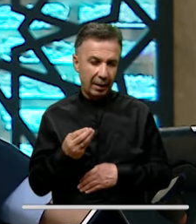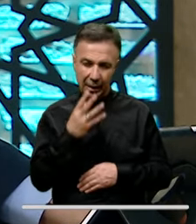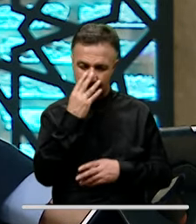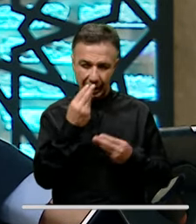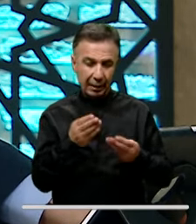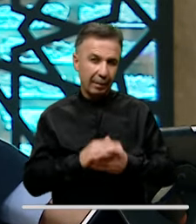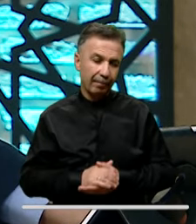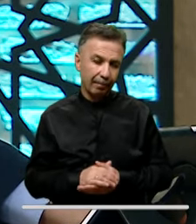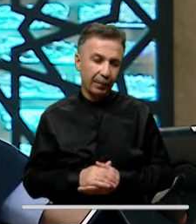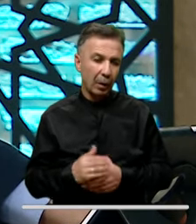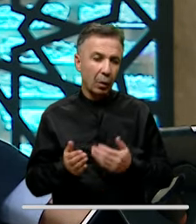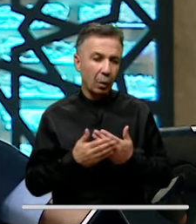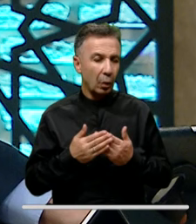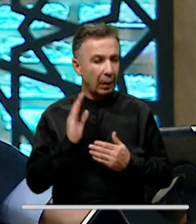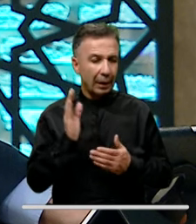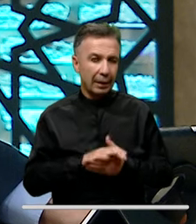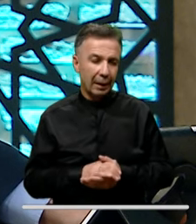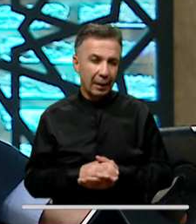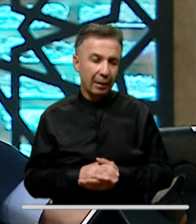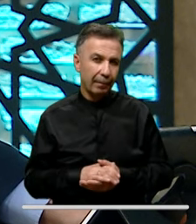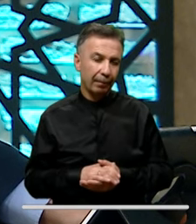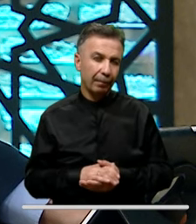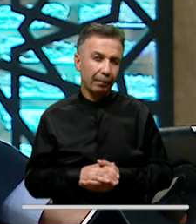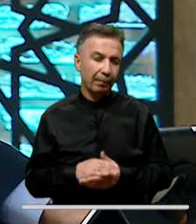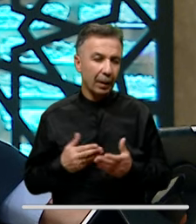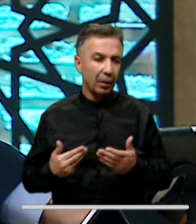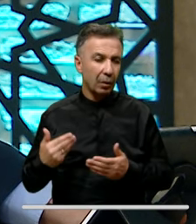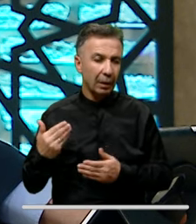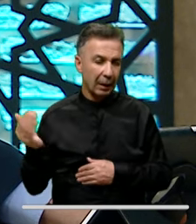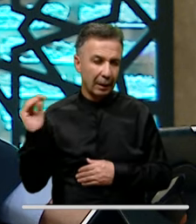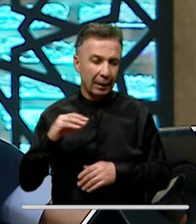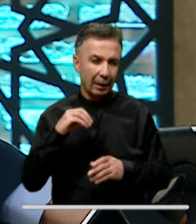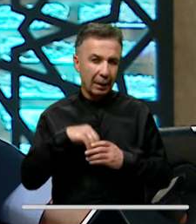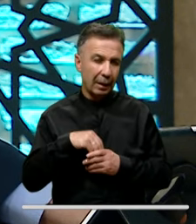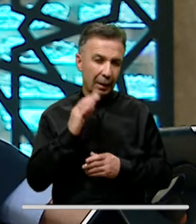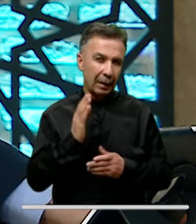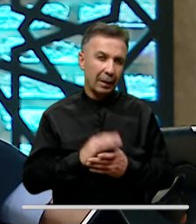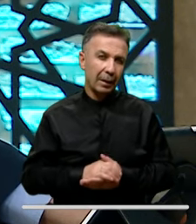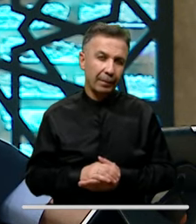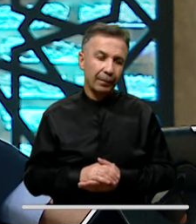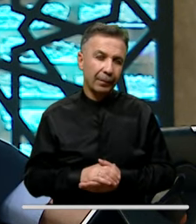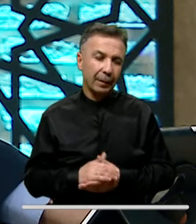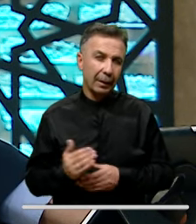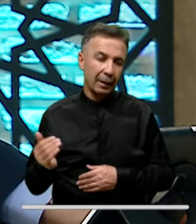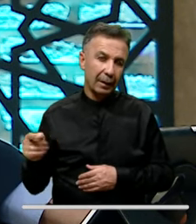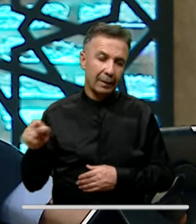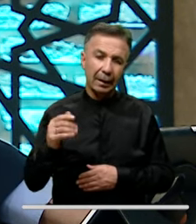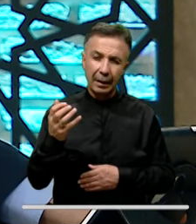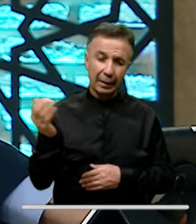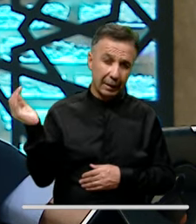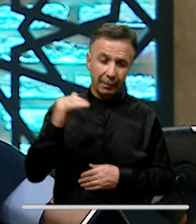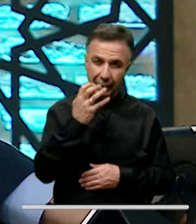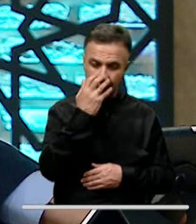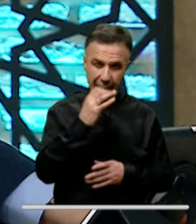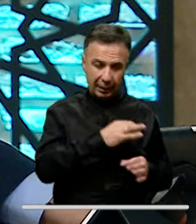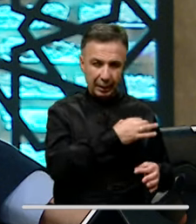toplumda insanlar düğünlere giderler. Ya daha önce size geldikleri için gidersiniz veyahut da size gelmelerini beklediğiniz